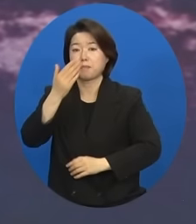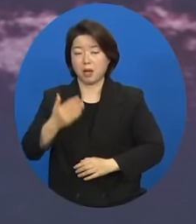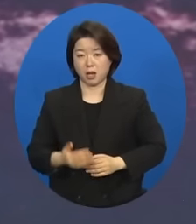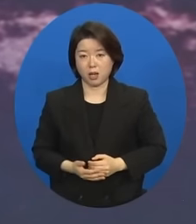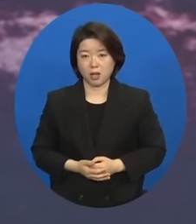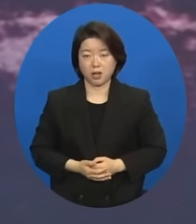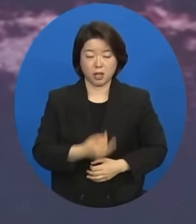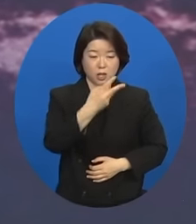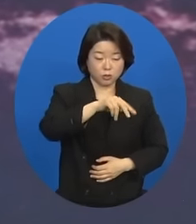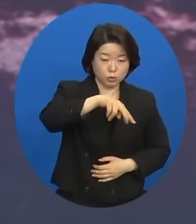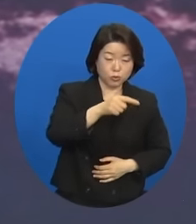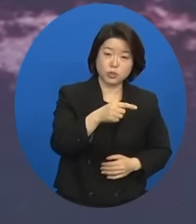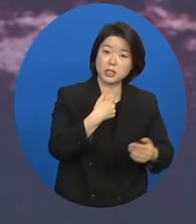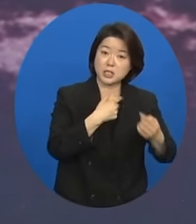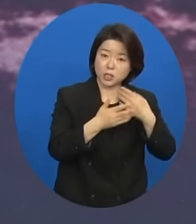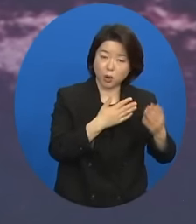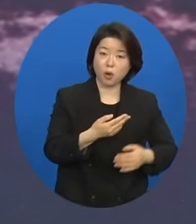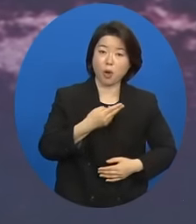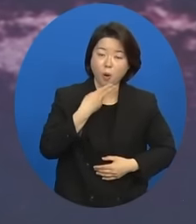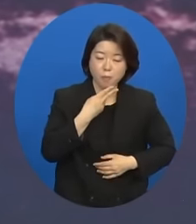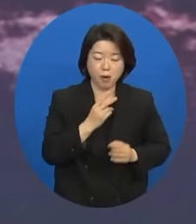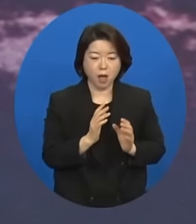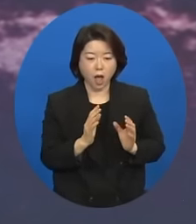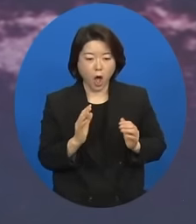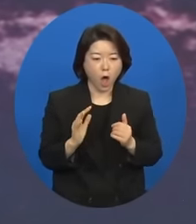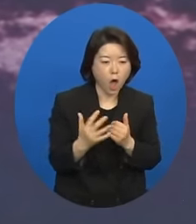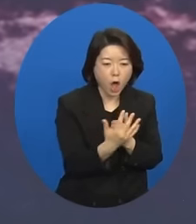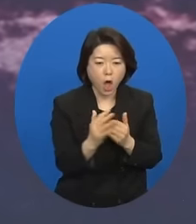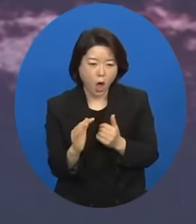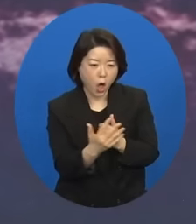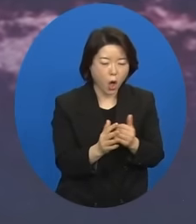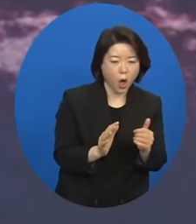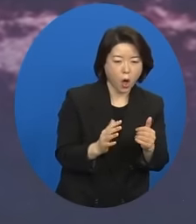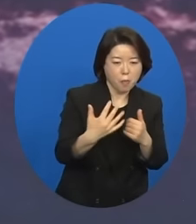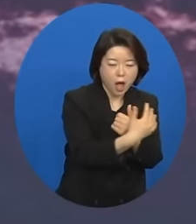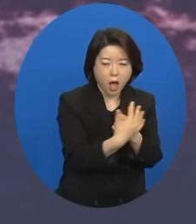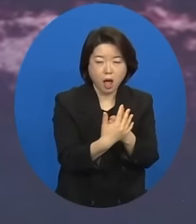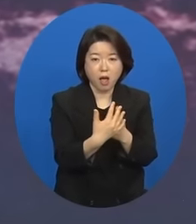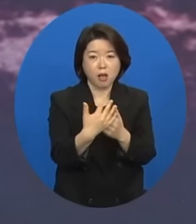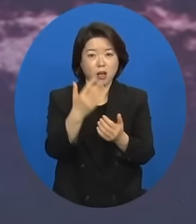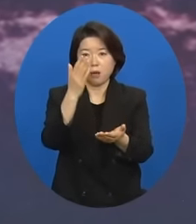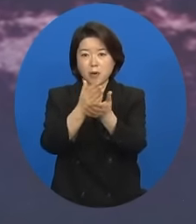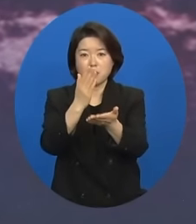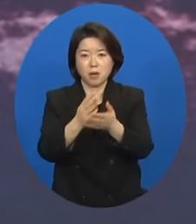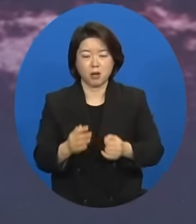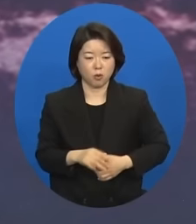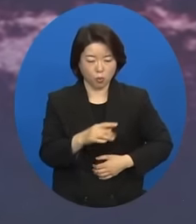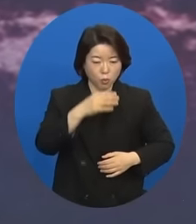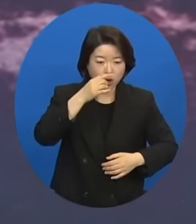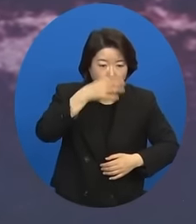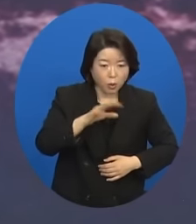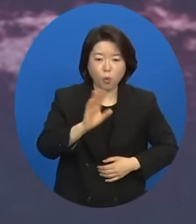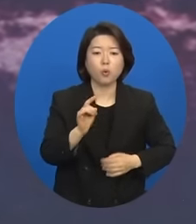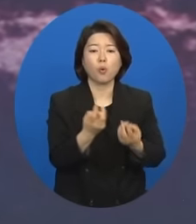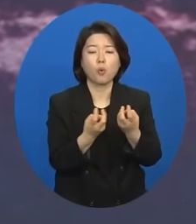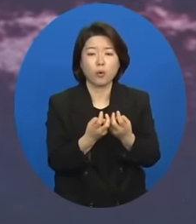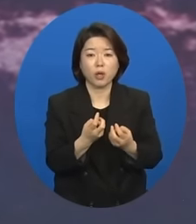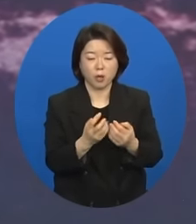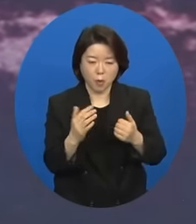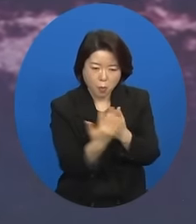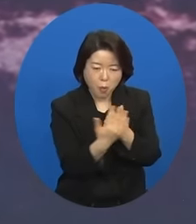루스의 경험을 하지 않도록 막아서 안 돼요 부모님들이 야 걔가 그렇게 힘들 텐데 어떡하